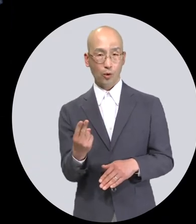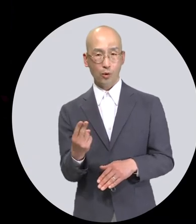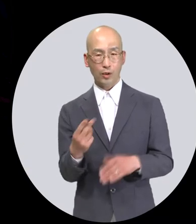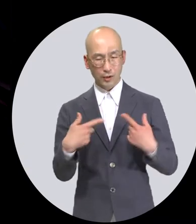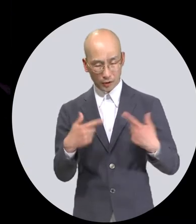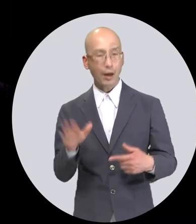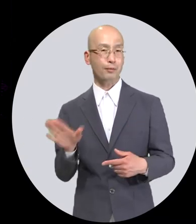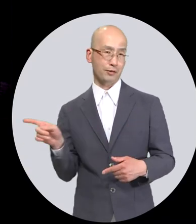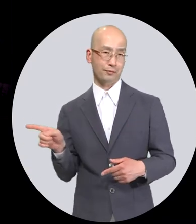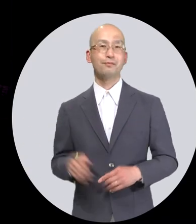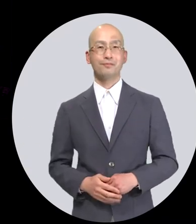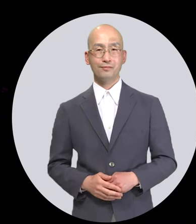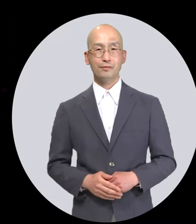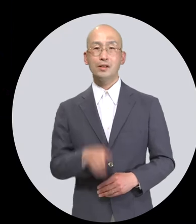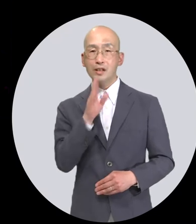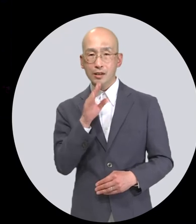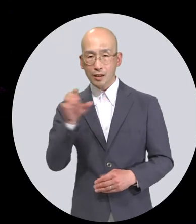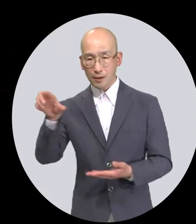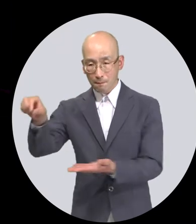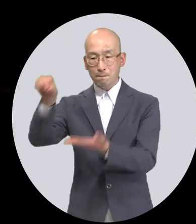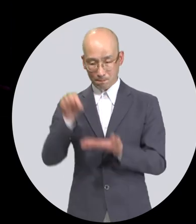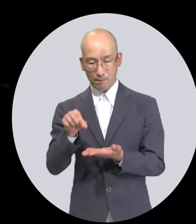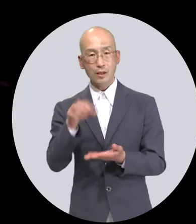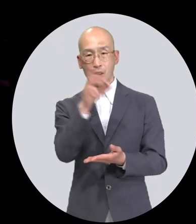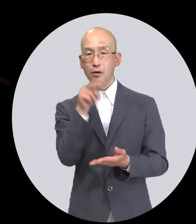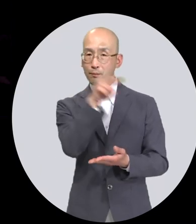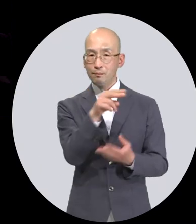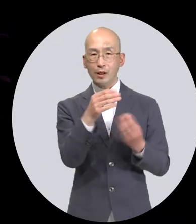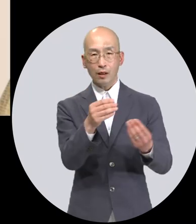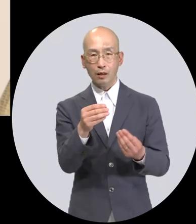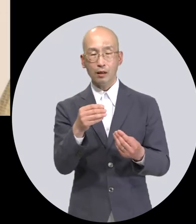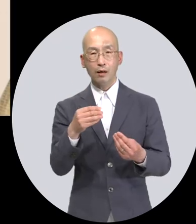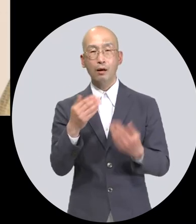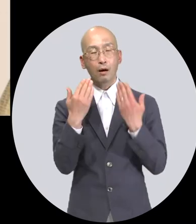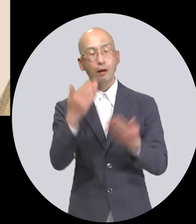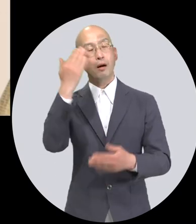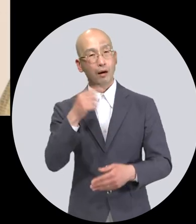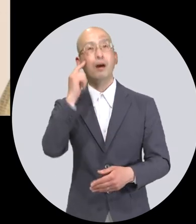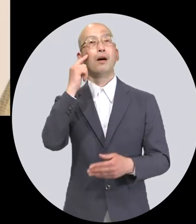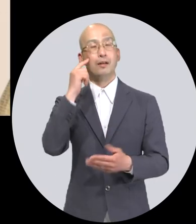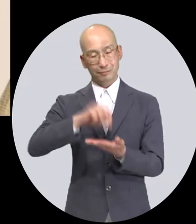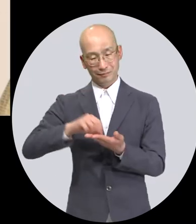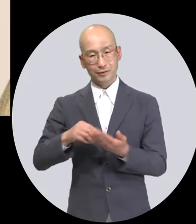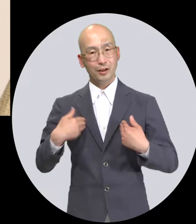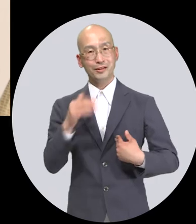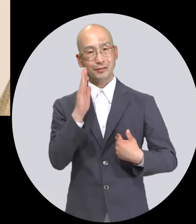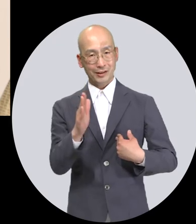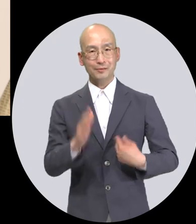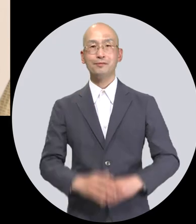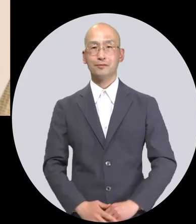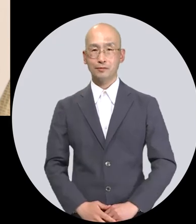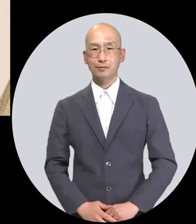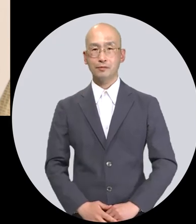シートがいつもここには置いてあります。実際に、手に取って作品を見ながら楽しんでください。